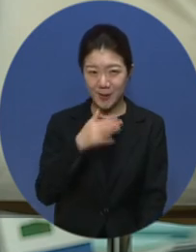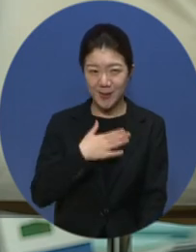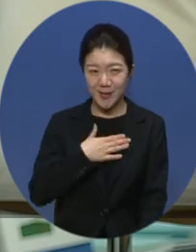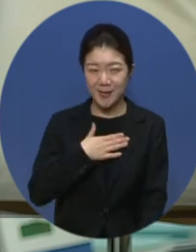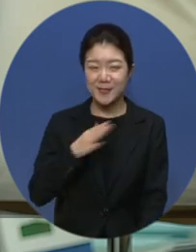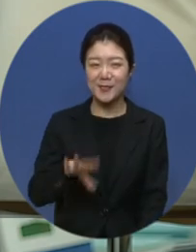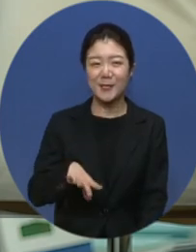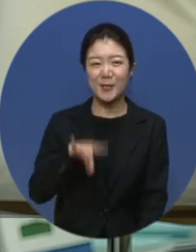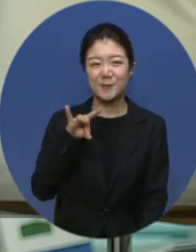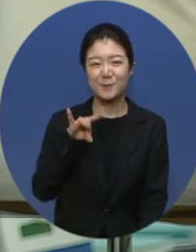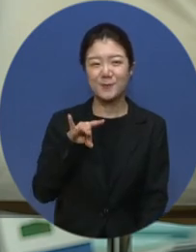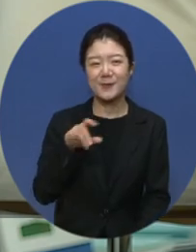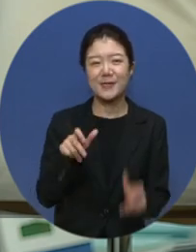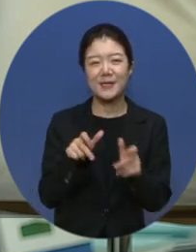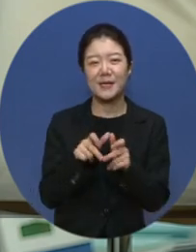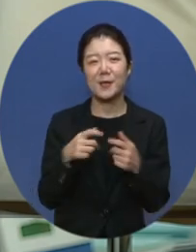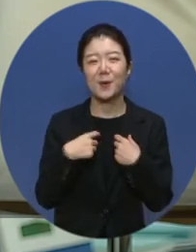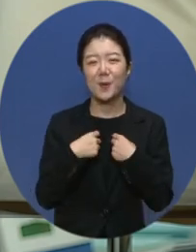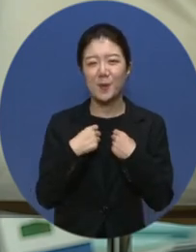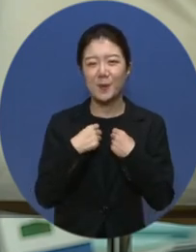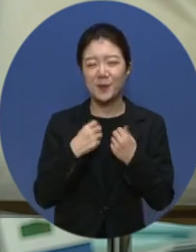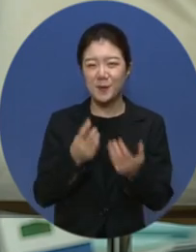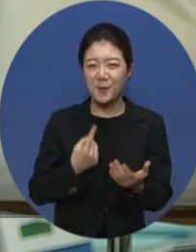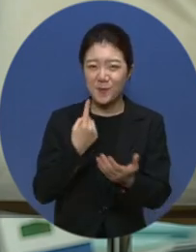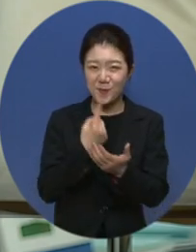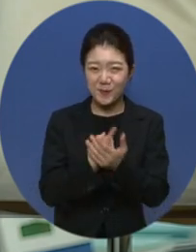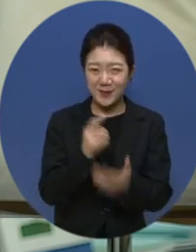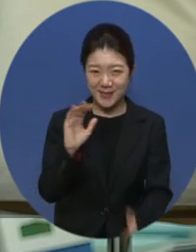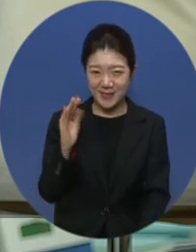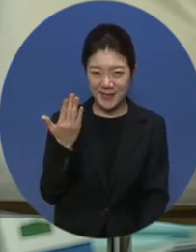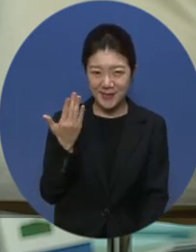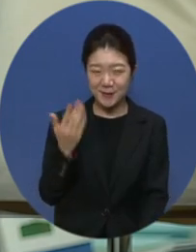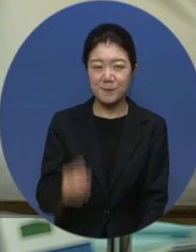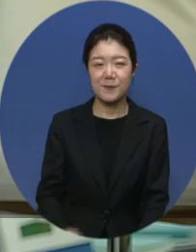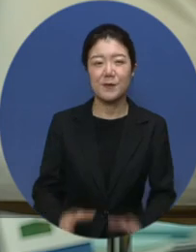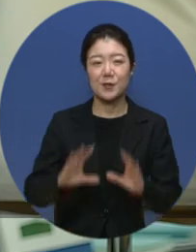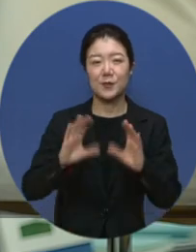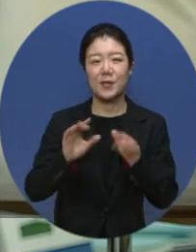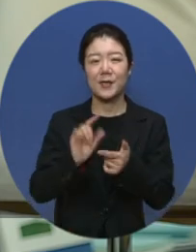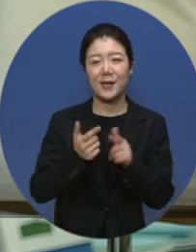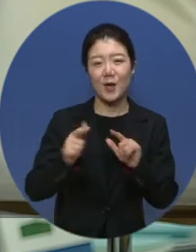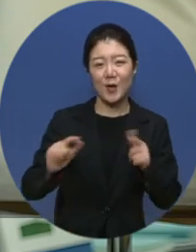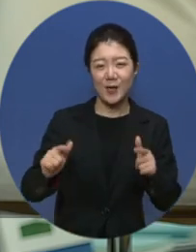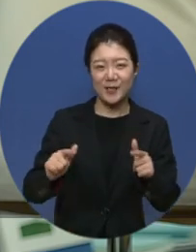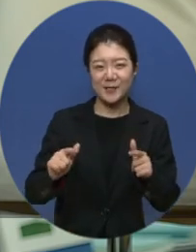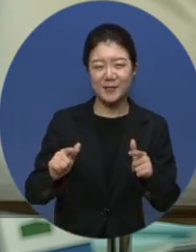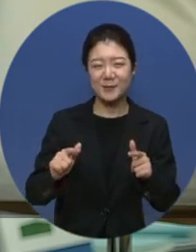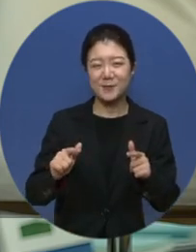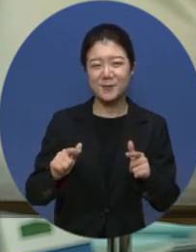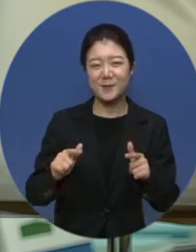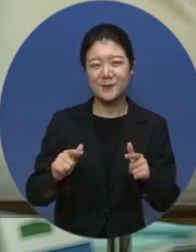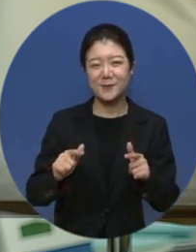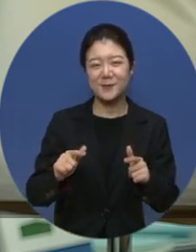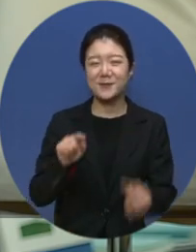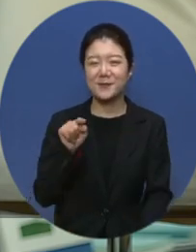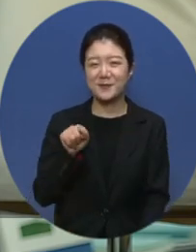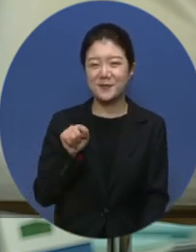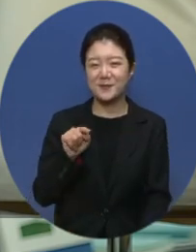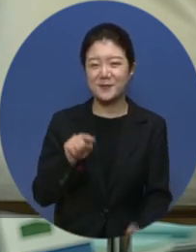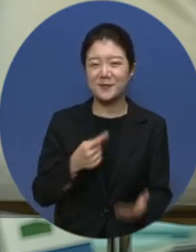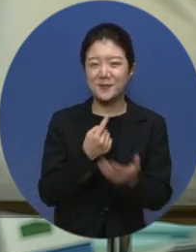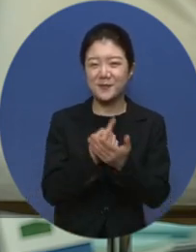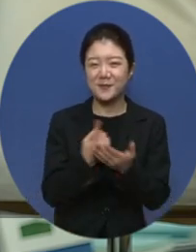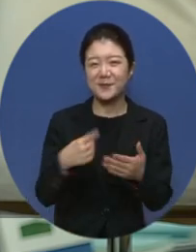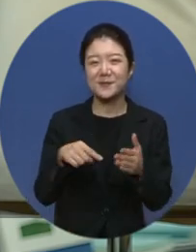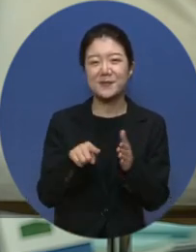저희가 처음으로 장애인 의료로서 들어가게 되었고 그래서 국가에서 여러 가지로 이제 그거에